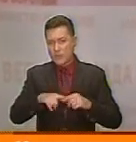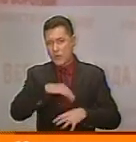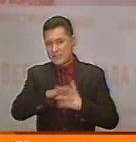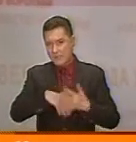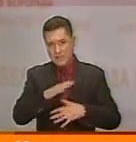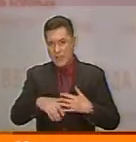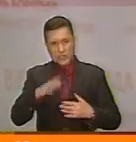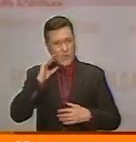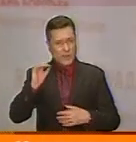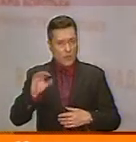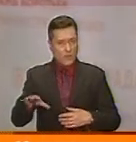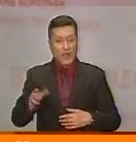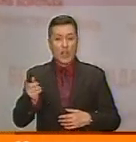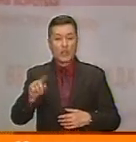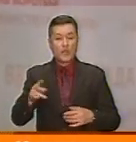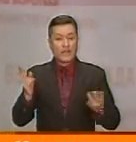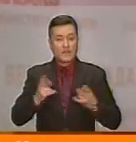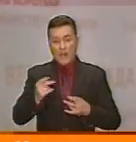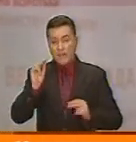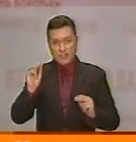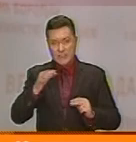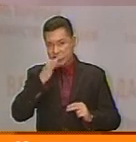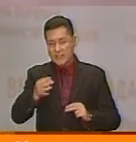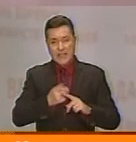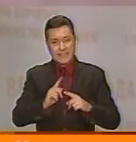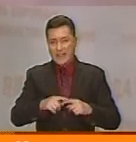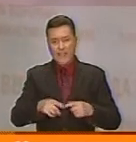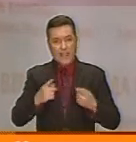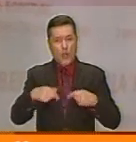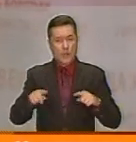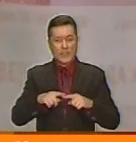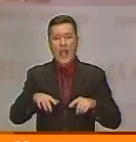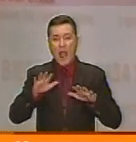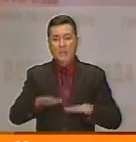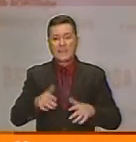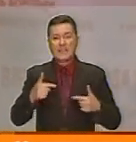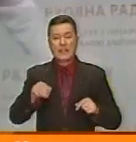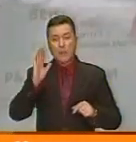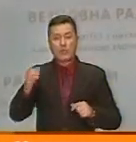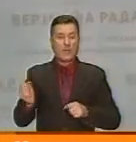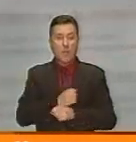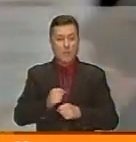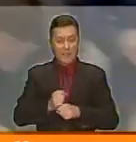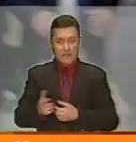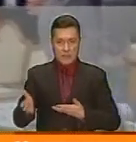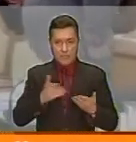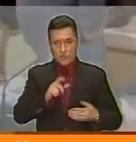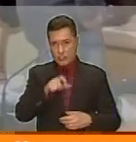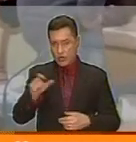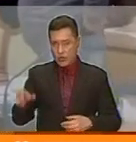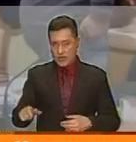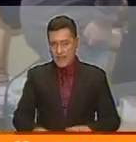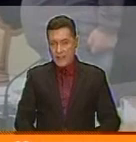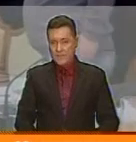але тоді нам треба чесно сказати, що це не комітет, а місце, де ми будемо бити запрошених людей. Пісний вже звернувся до ГПУ,